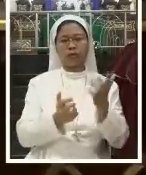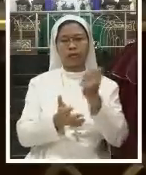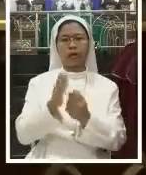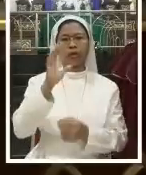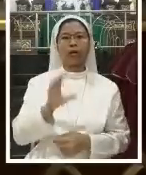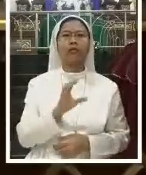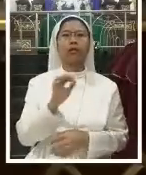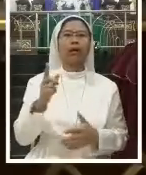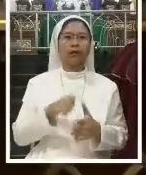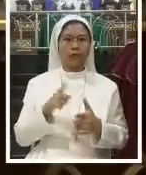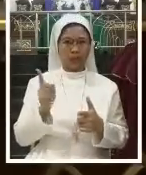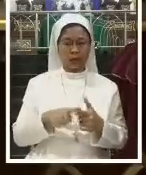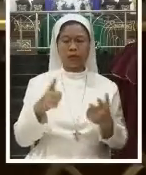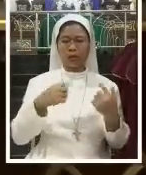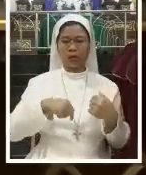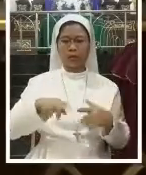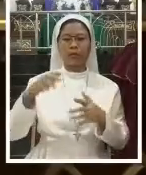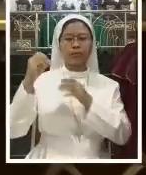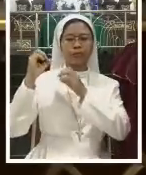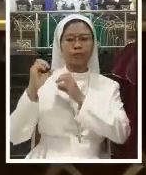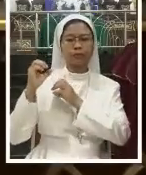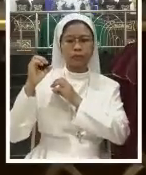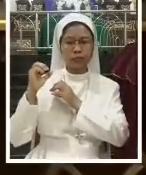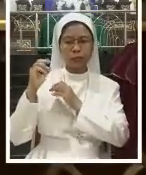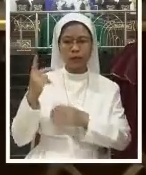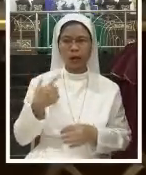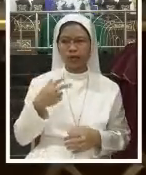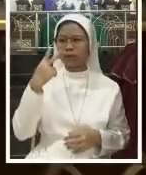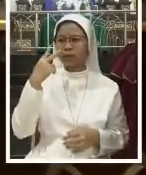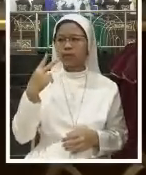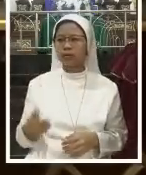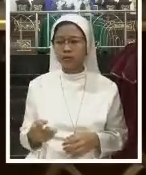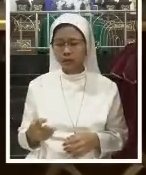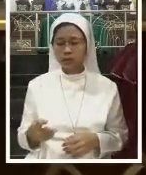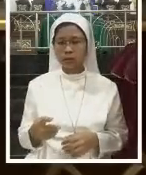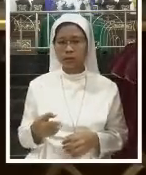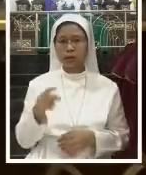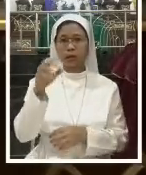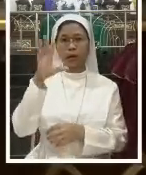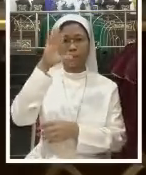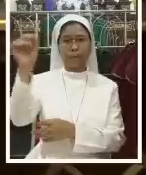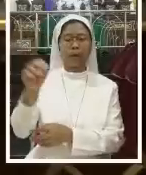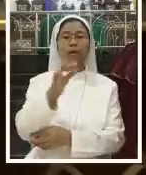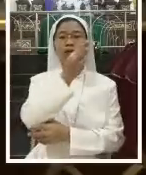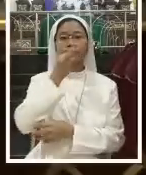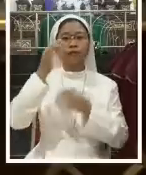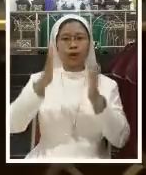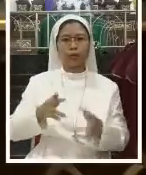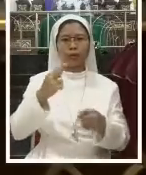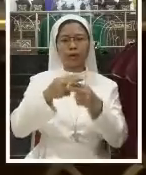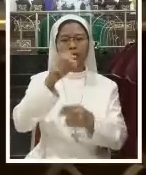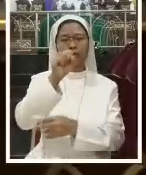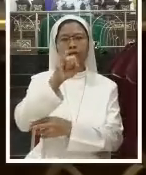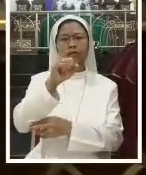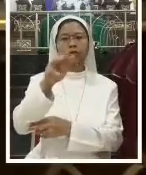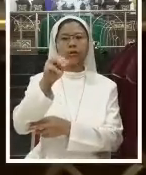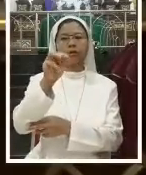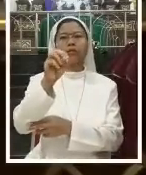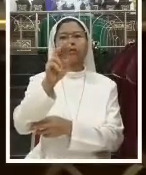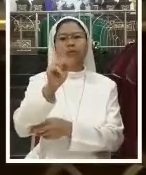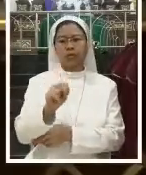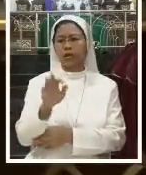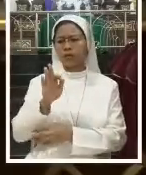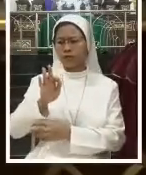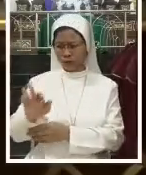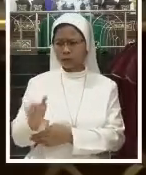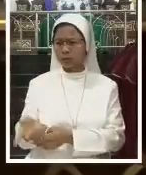Pagluwas, nakasabat sa inda nin sarong taga Sirene na angaran Simon, pinirit ninda ini na pasanon